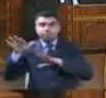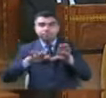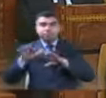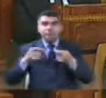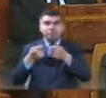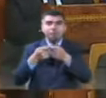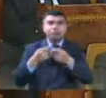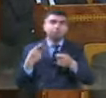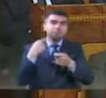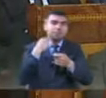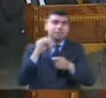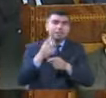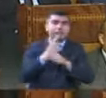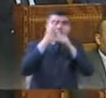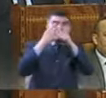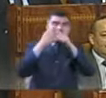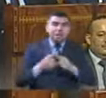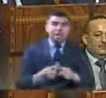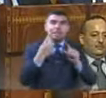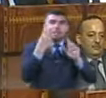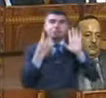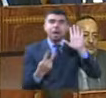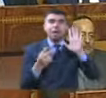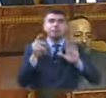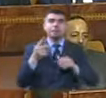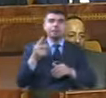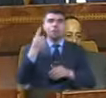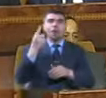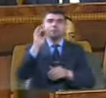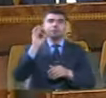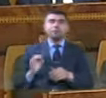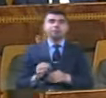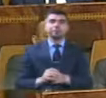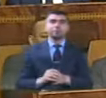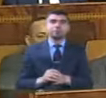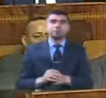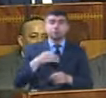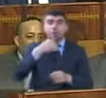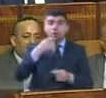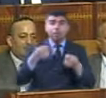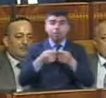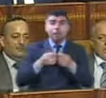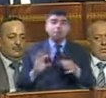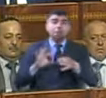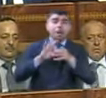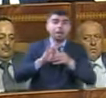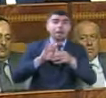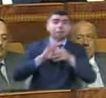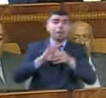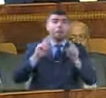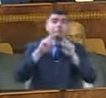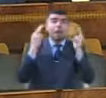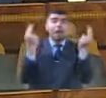عجز الميزانية من أكثر من 7% كان كي يعني الإفمي كيقول 7.7% وحنا